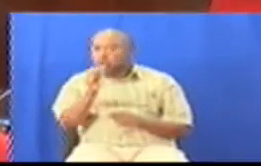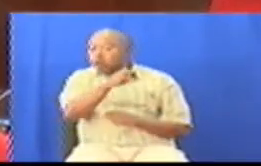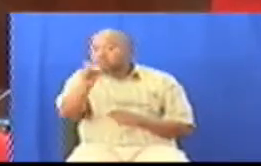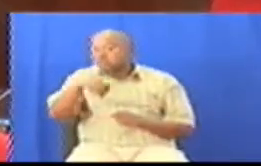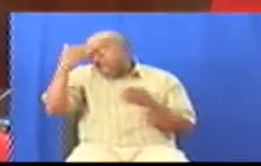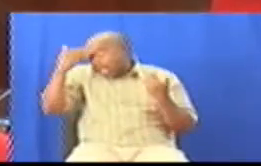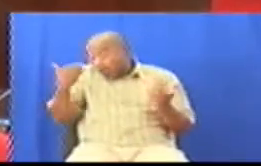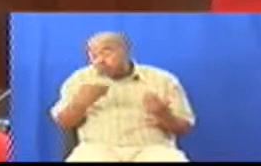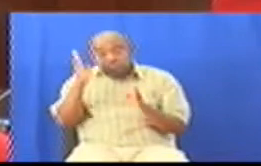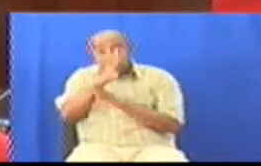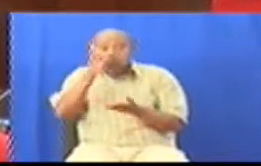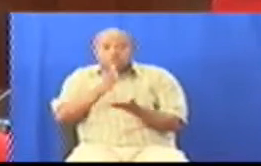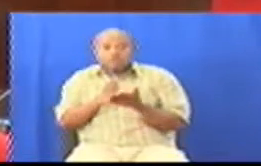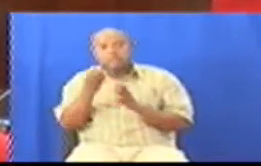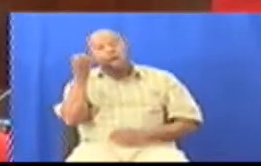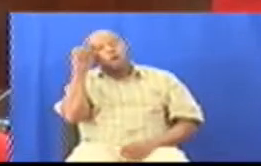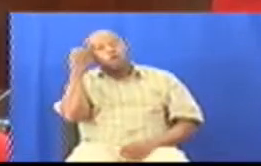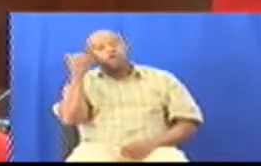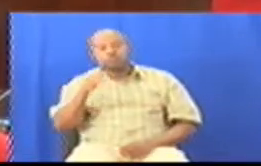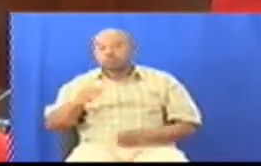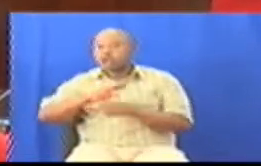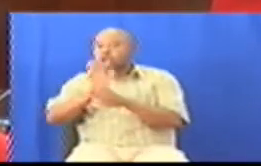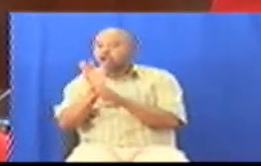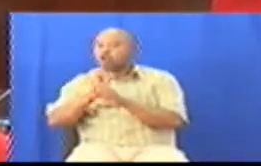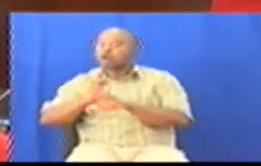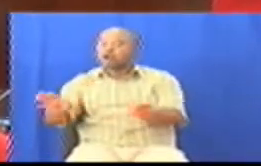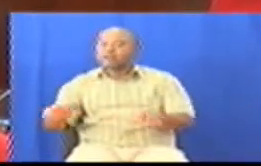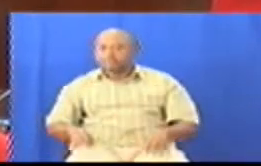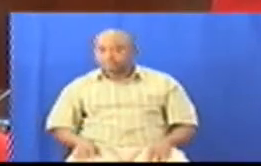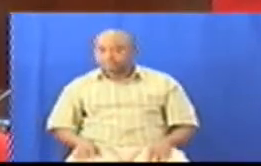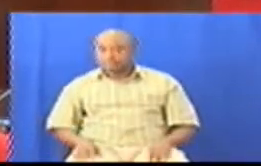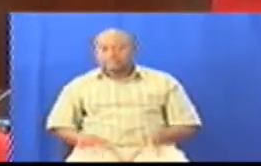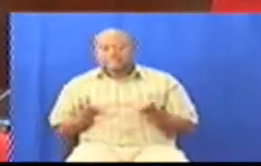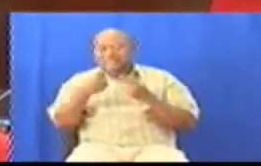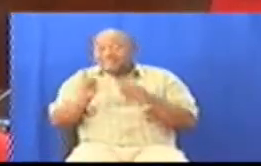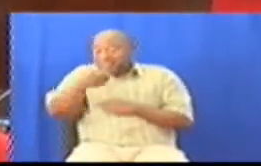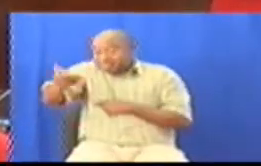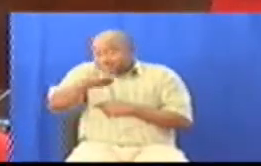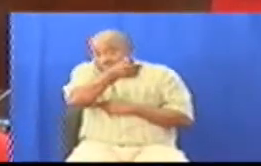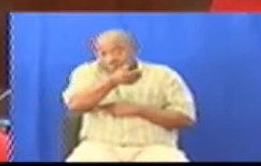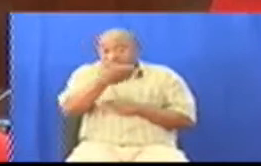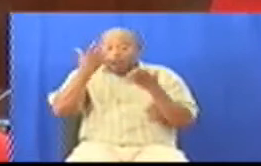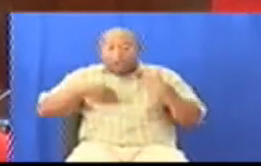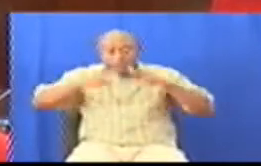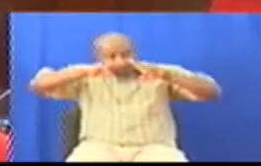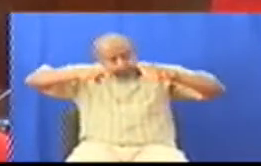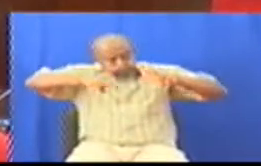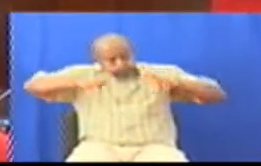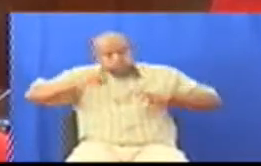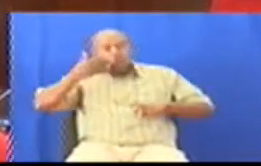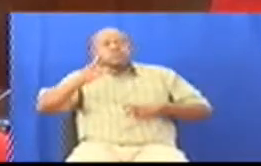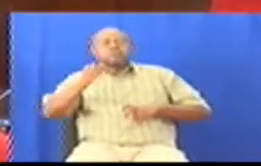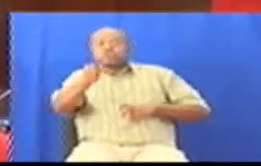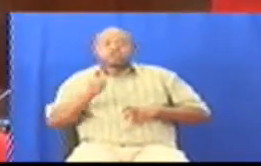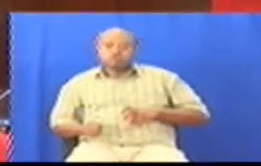hawajui hali halisi ya ugonjwa huo. Kwa hiyo kupimwa na wananchi katika vijiji vyetu, katika maeneo yetu, na kuweka hizo tahadhari,